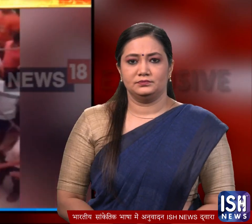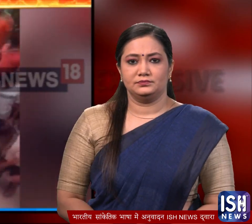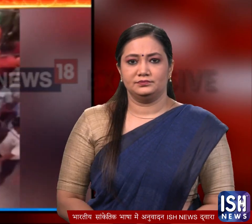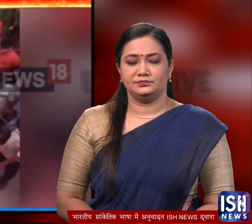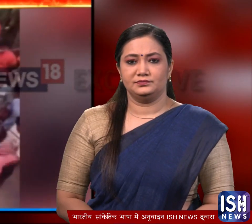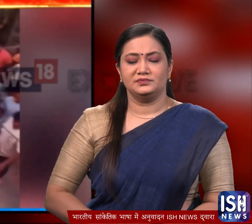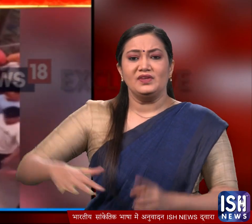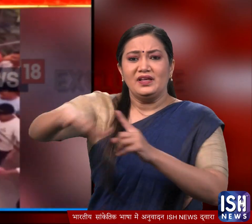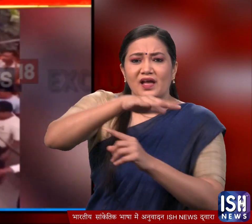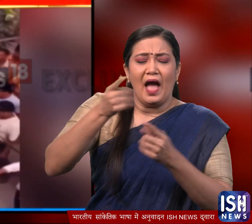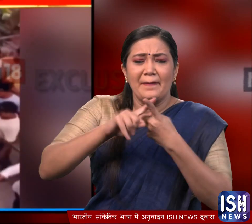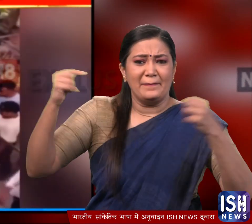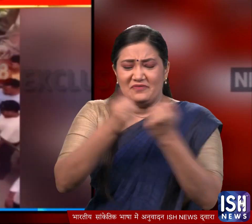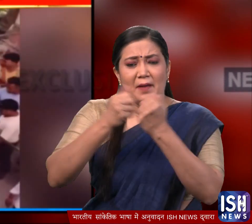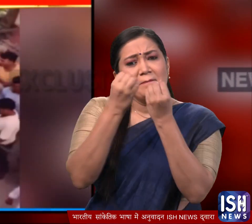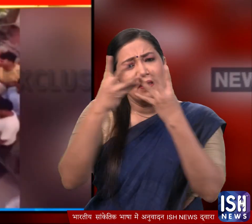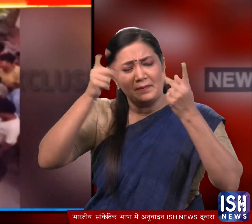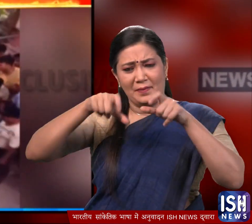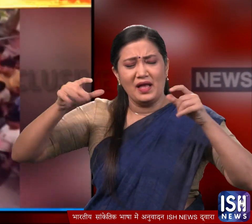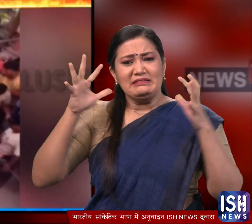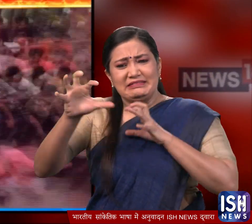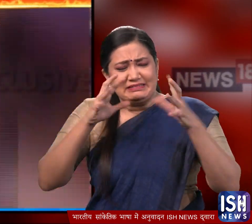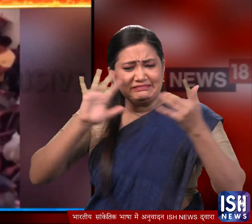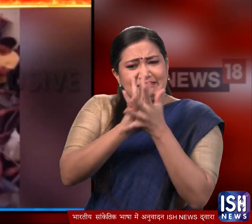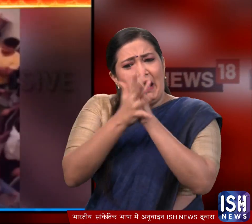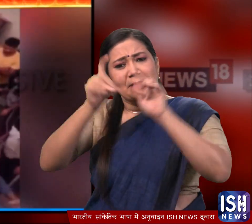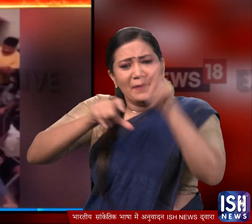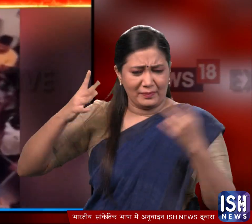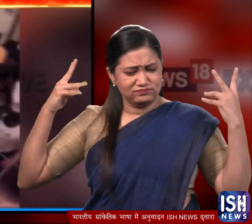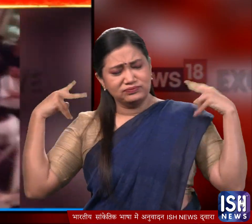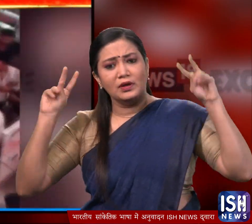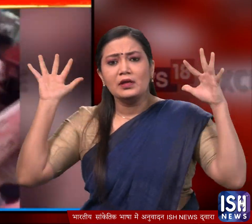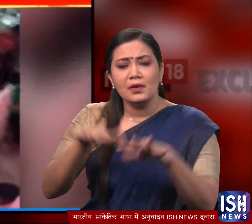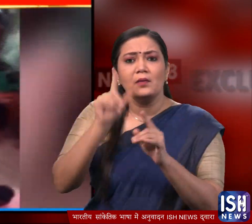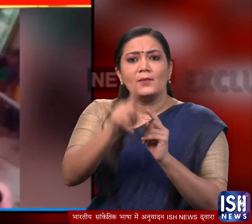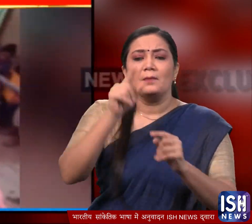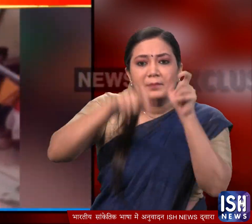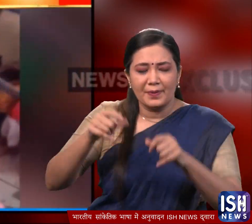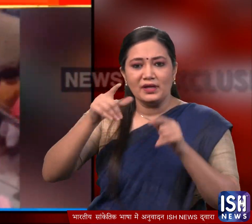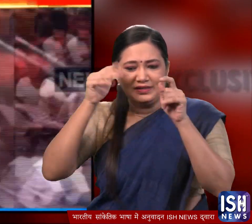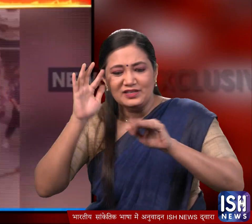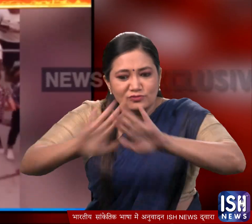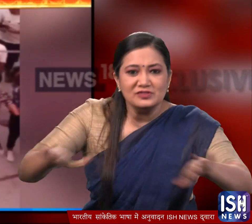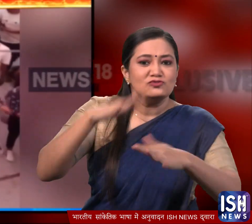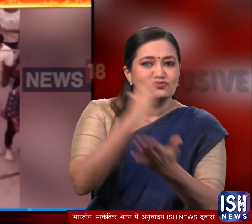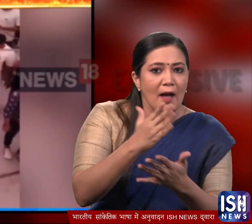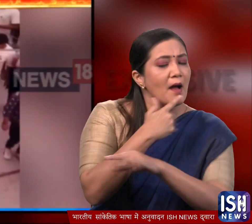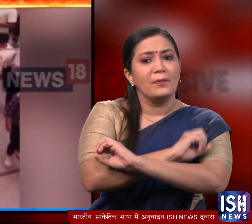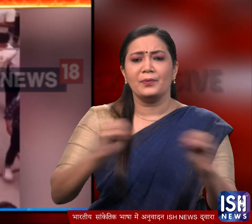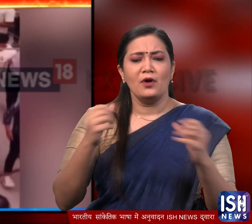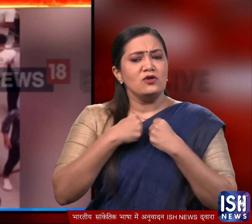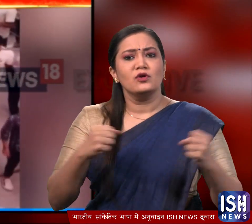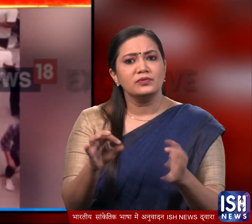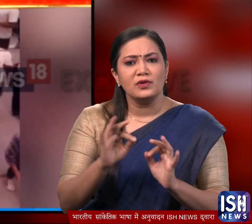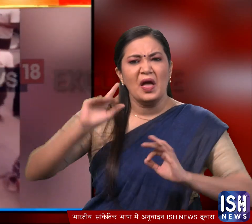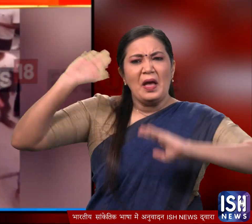घटना के वक्त सैकड़ों लोग वहां मौजूद थे। पूरा बाजार खचाखच भरा था, फिर भी हमलावरों को रोकने की हिम्मत किसी ने नहीं दिखाई। उसे इतनी बेरहमी